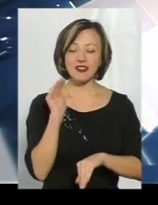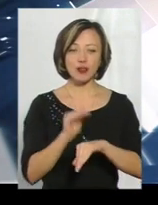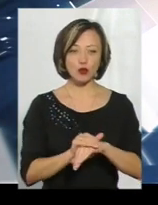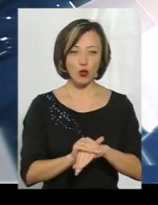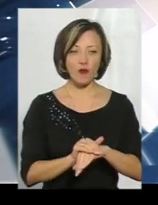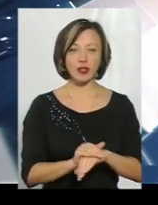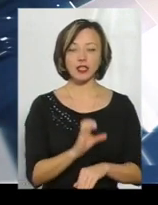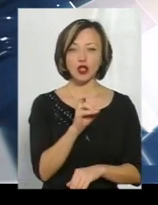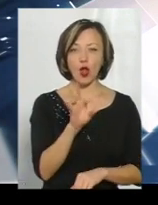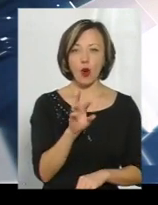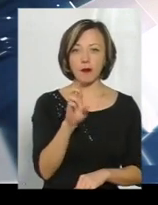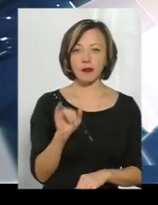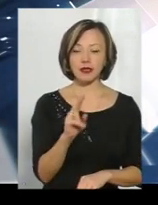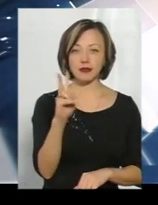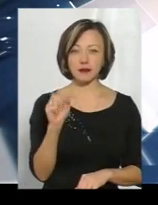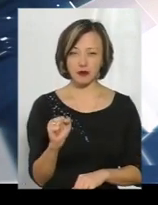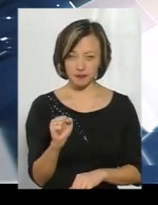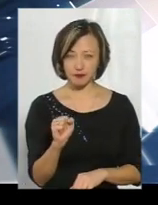в Слобідко-Ключевецькій,